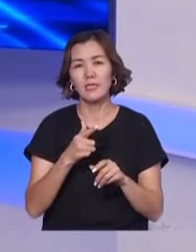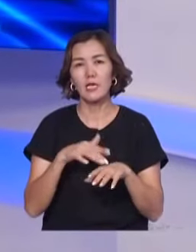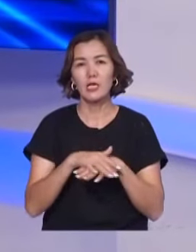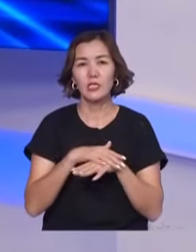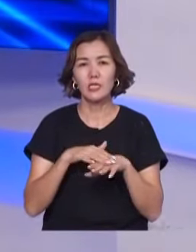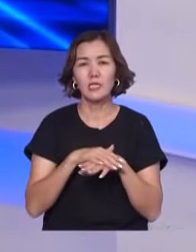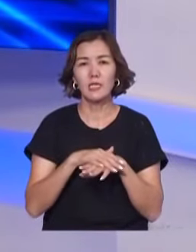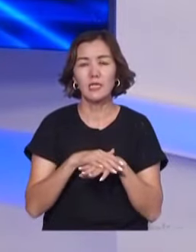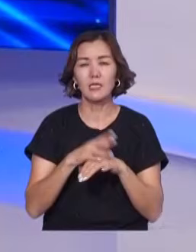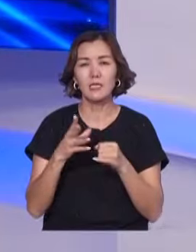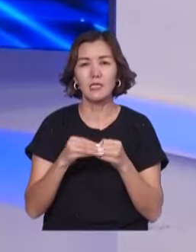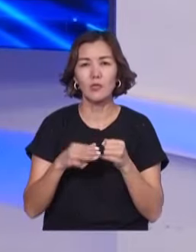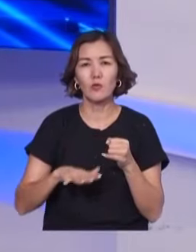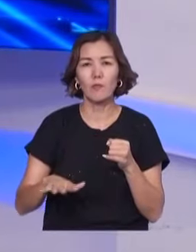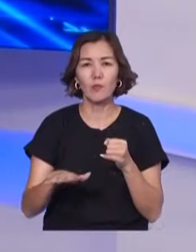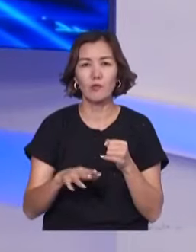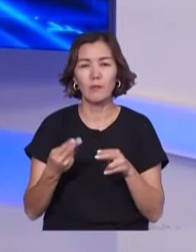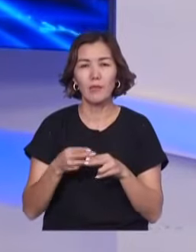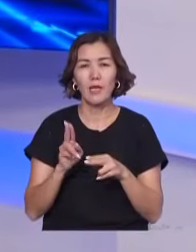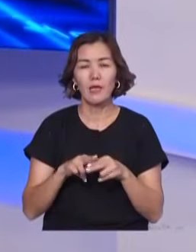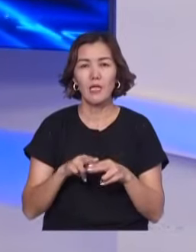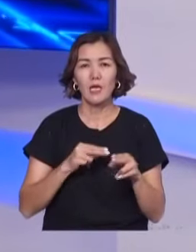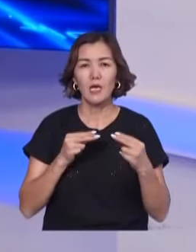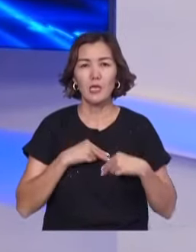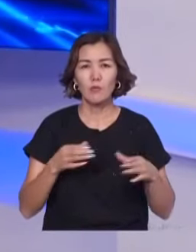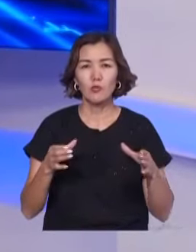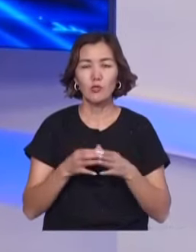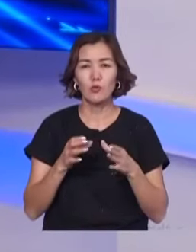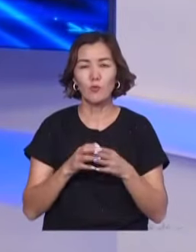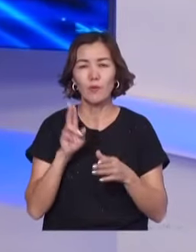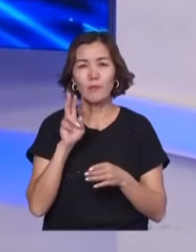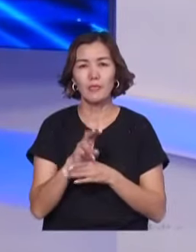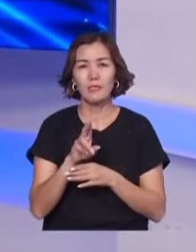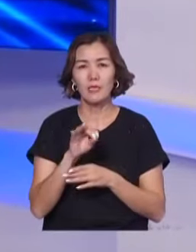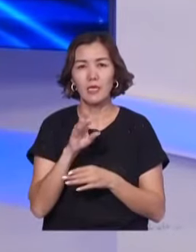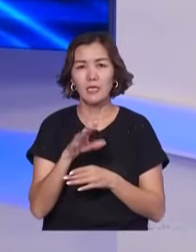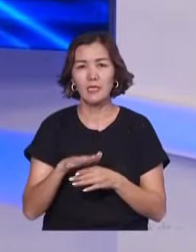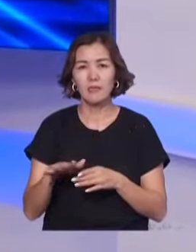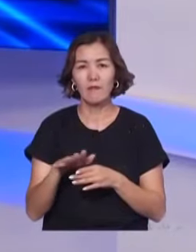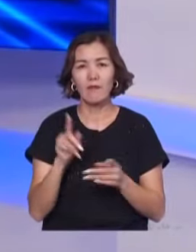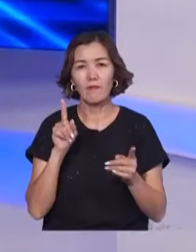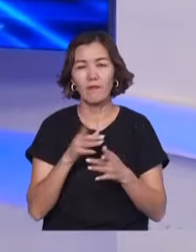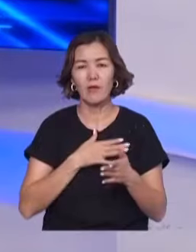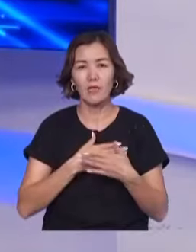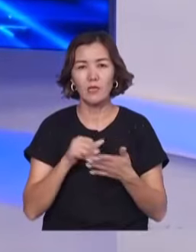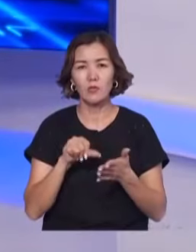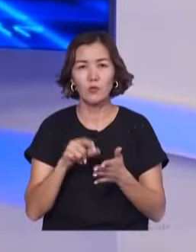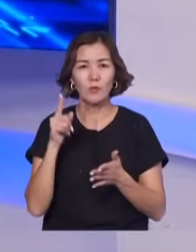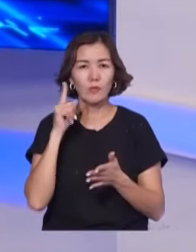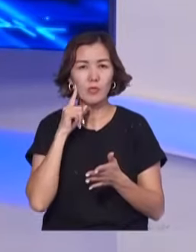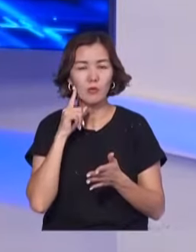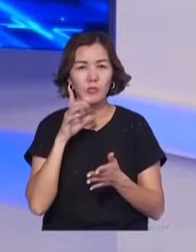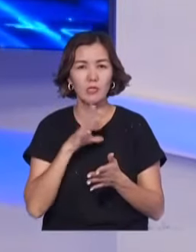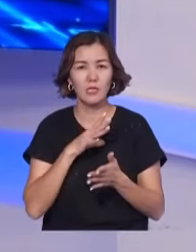среди жителей населенных пунктов. На этот раз рабочая группа посетила Каратальский район. В ходе встречи волонтеры выслушали и